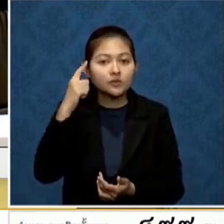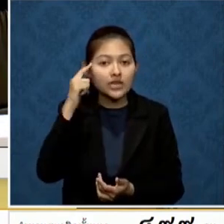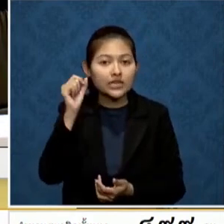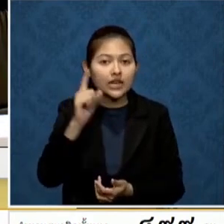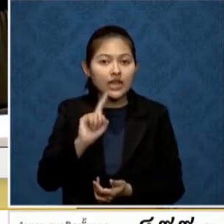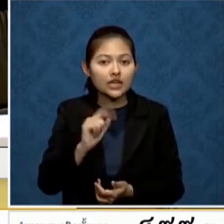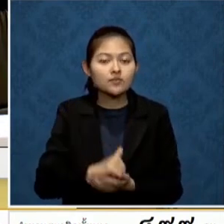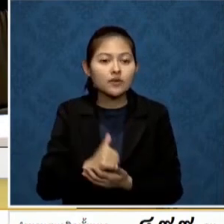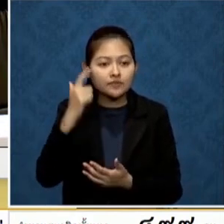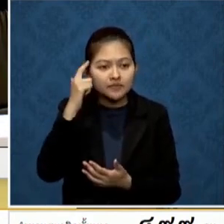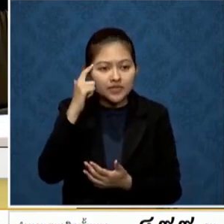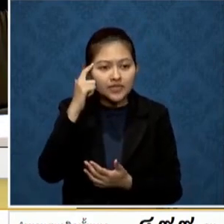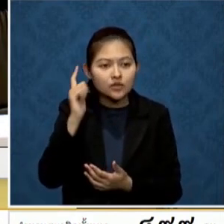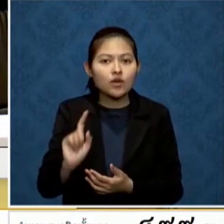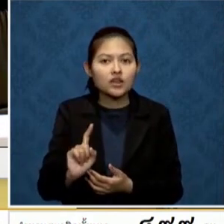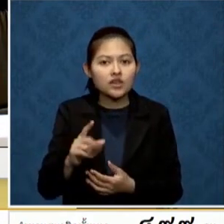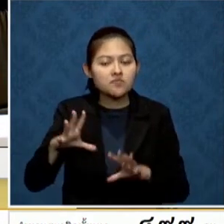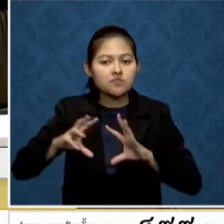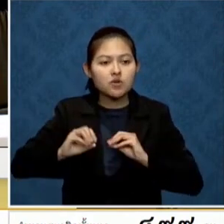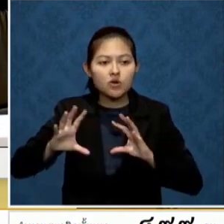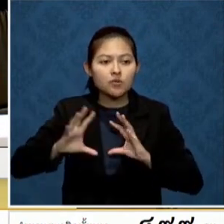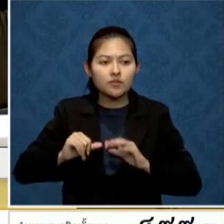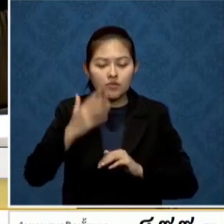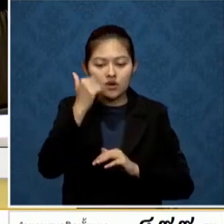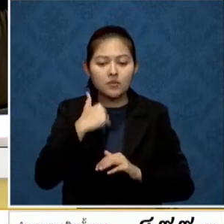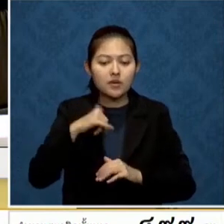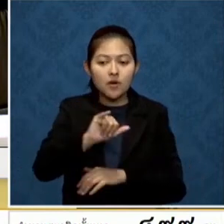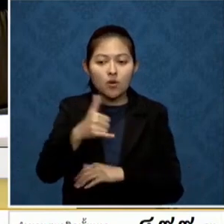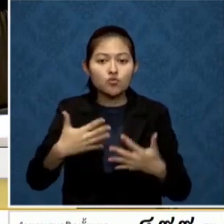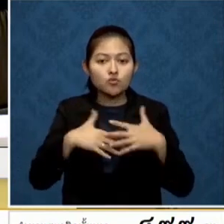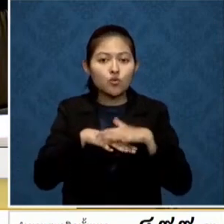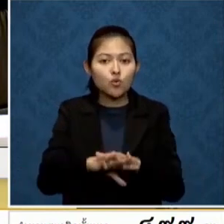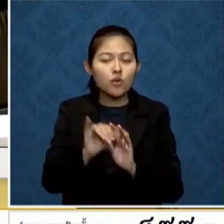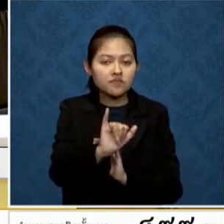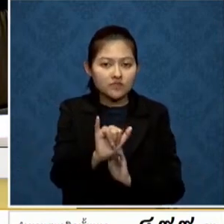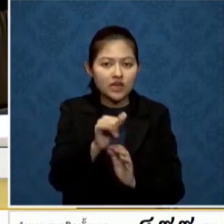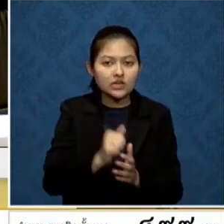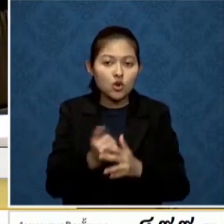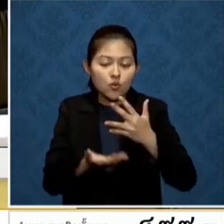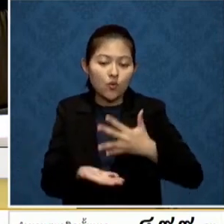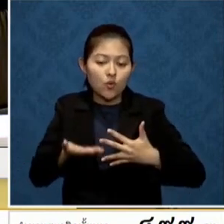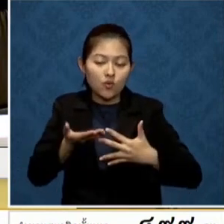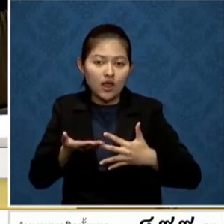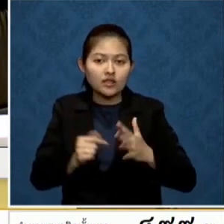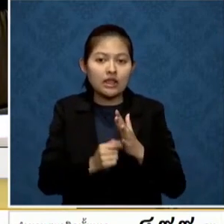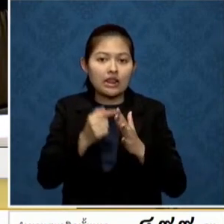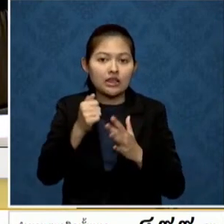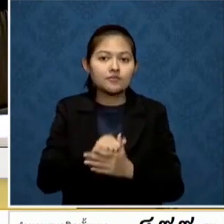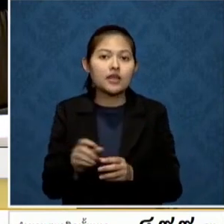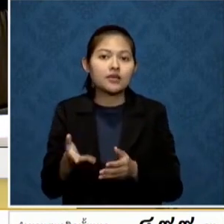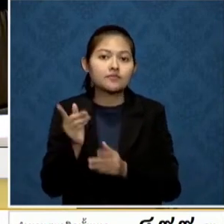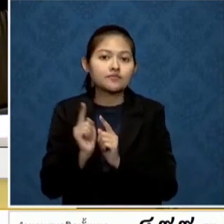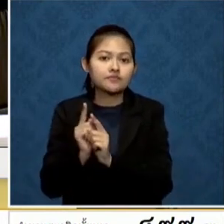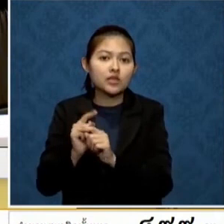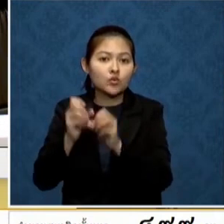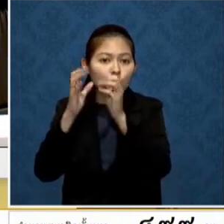สมาชิกไม่เห็นด้วยนี้อาจจะเป็นเพราะว่าหลายๆท่านอาจจะยังไม่ได้มีส่วนร่วมนะครับในการยกร่างมาแต่แรกดันที่ท่านครูมานินะครับขอ